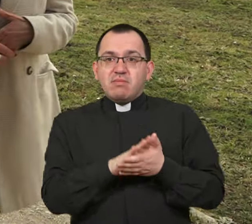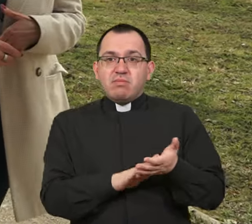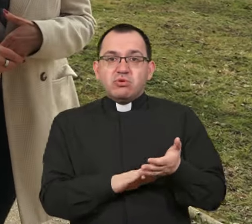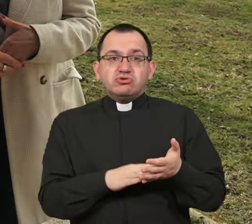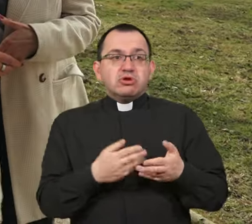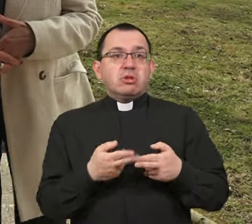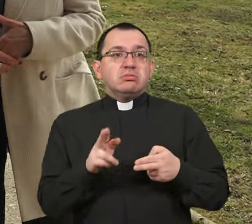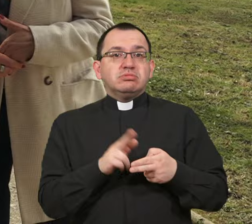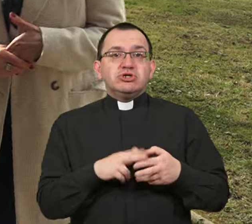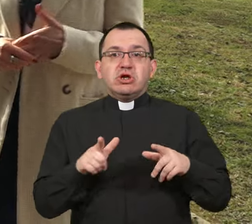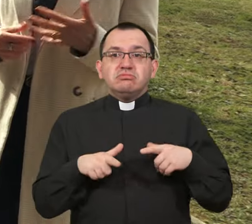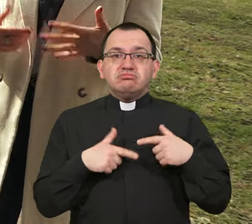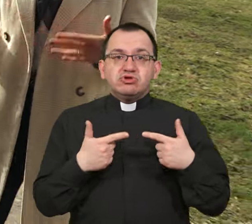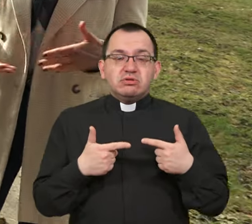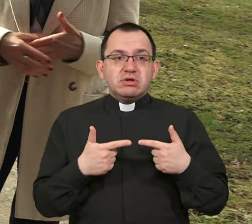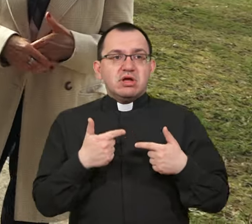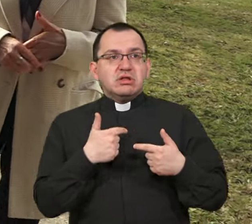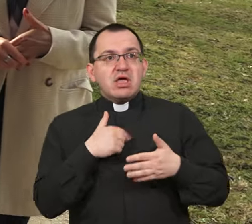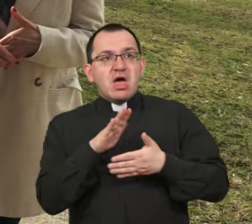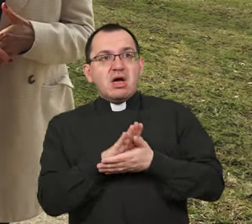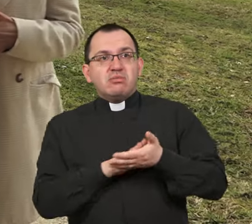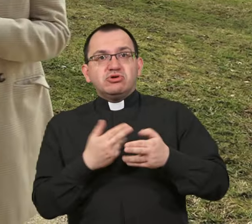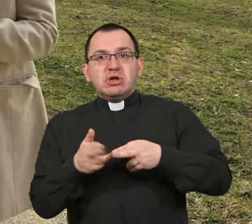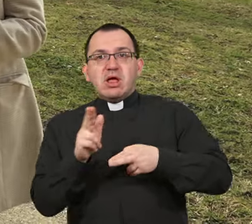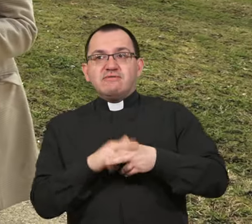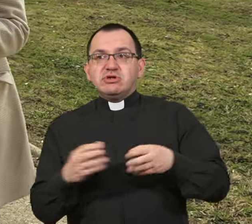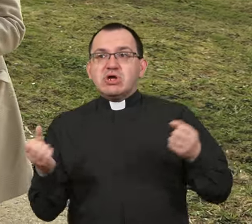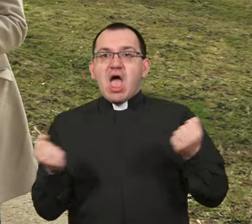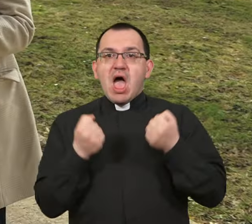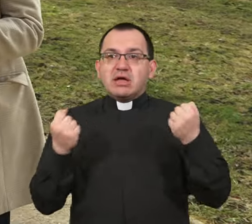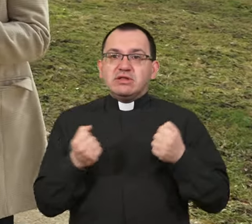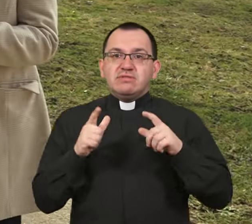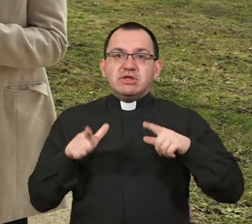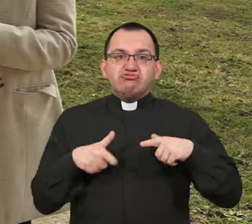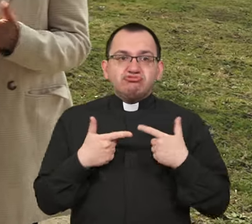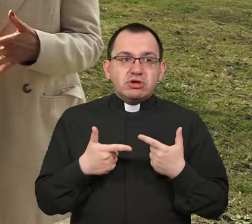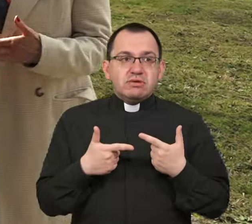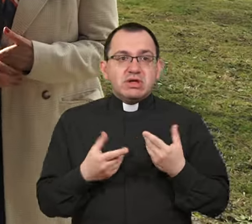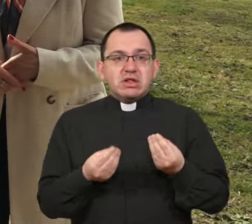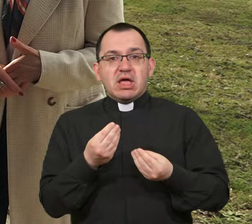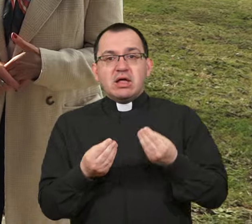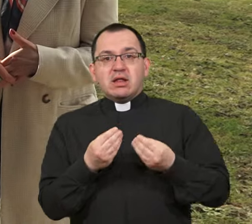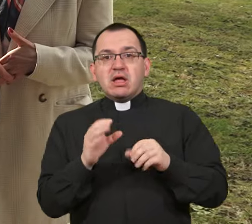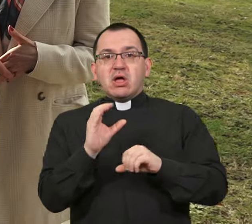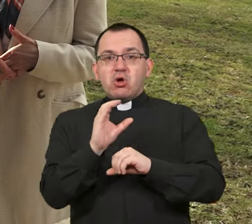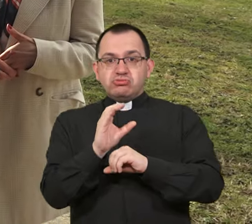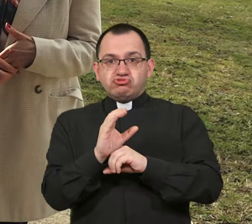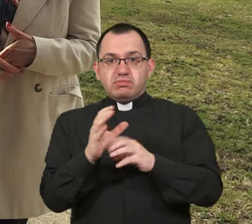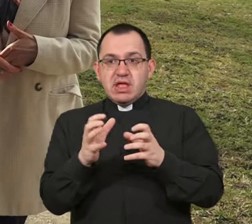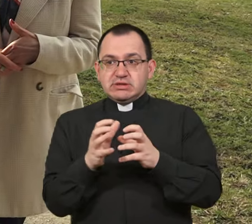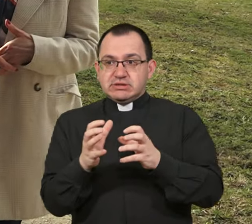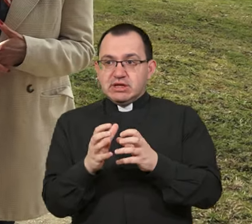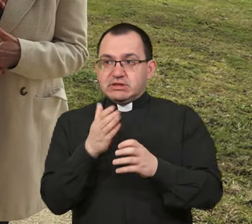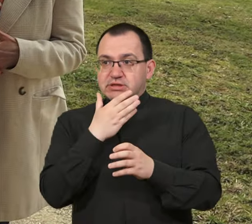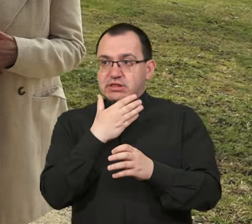sve zajedno živjeti. I ja sam počela više živjeti i aktivnije sudjelovati u svemu tome. A nekako i župna zajednica se malo na neki način